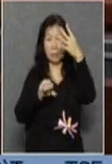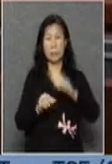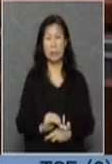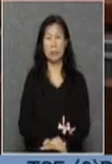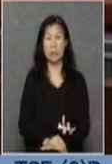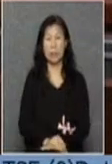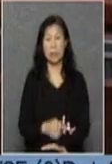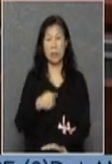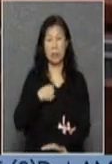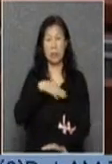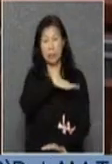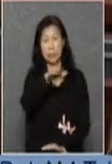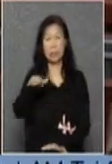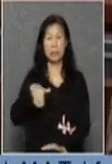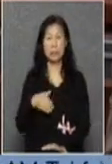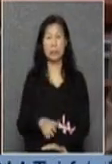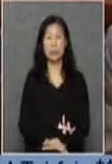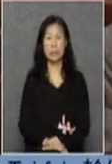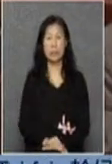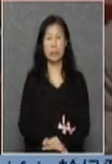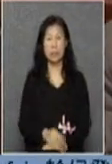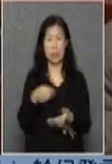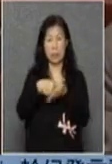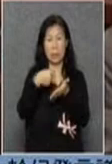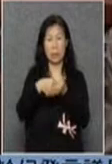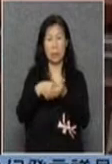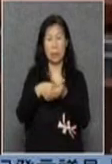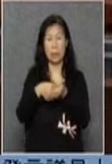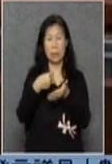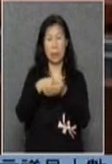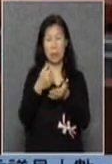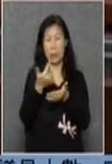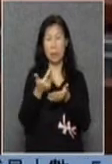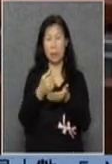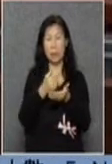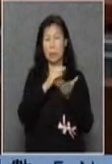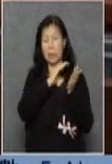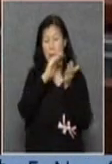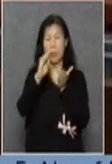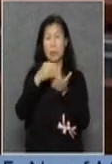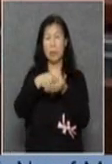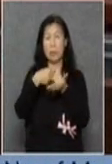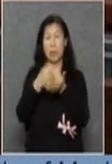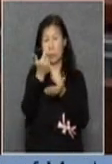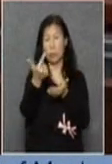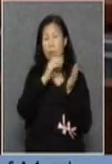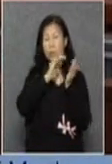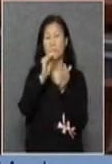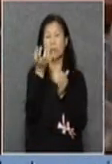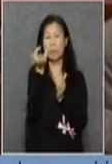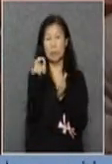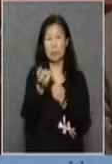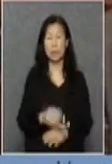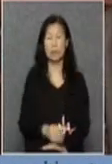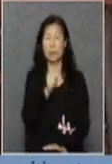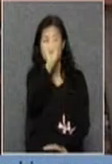即係我哋咧係買入比輸出咧係遠遠為多。咁點解我